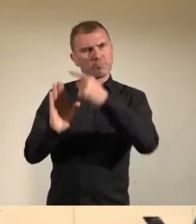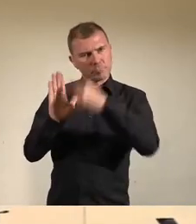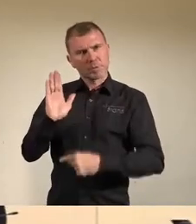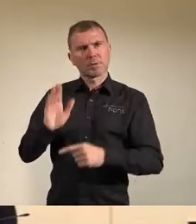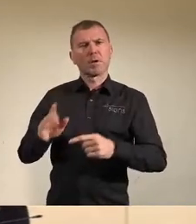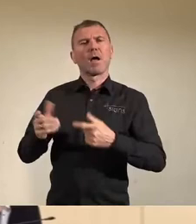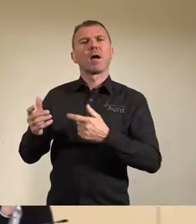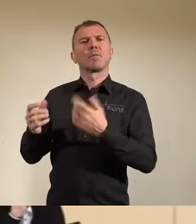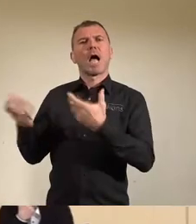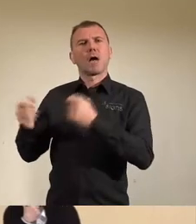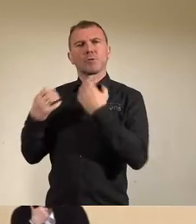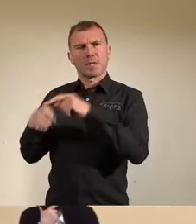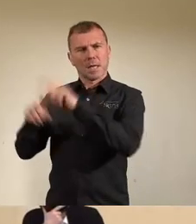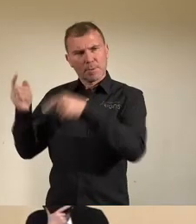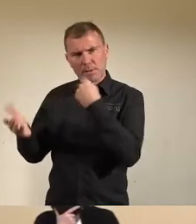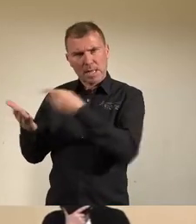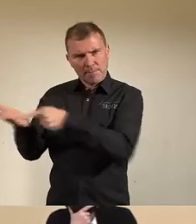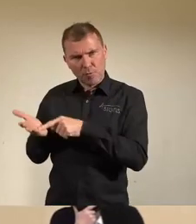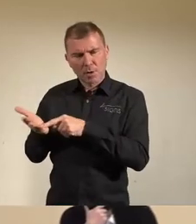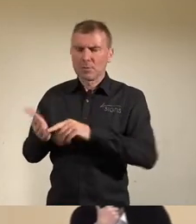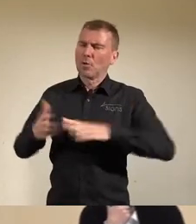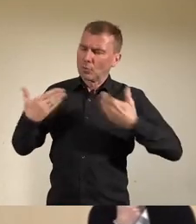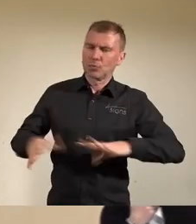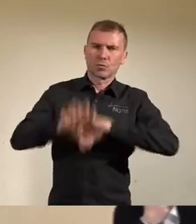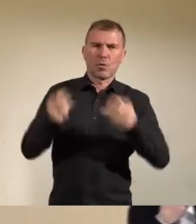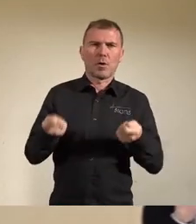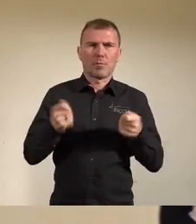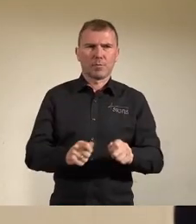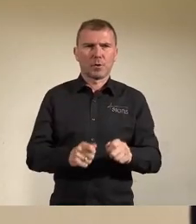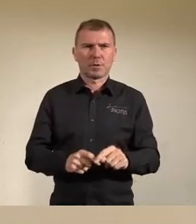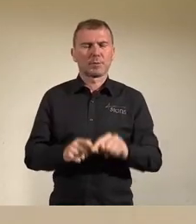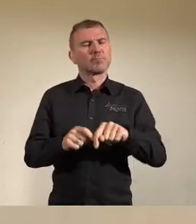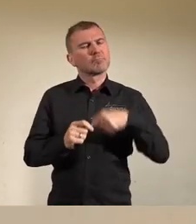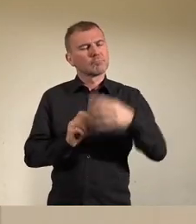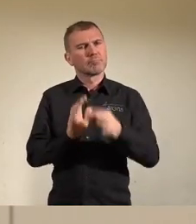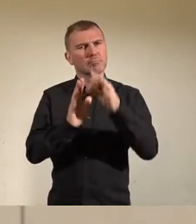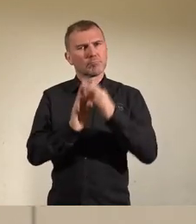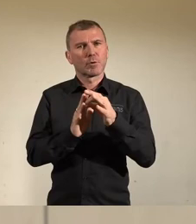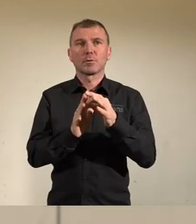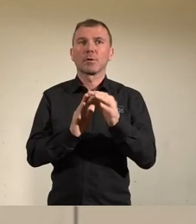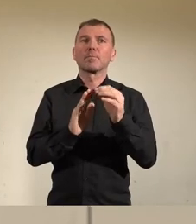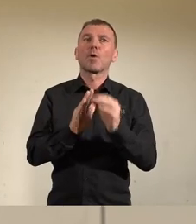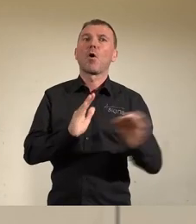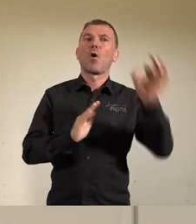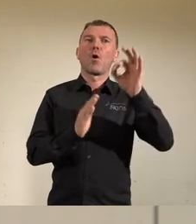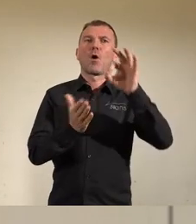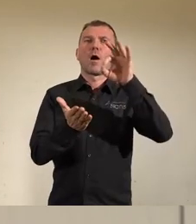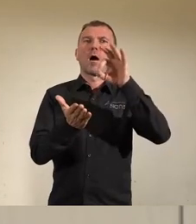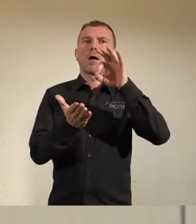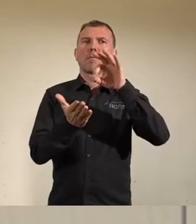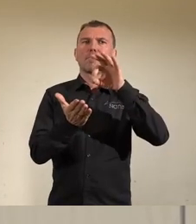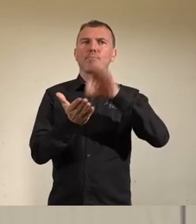federführenden Ausschussbericht uns empfohlen hat, beschlossen. Wir kommen damit zum Höhepunkt